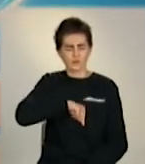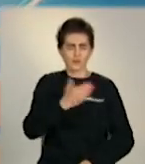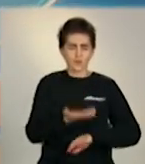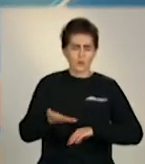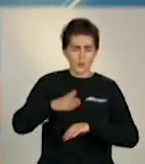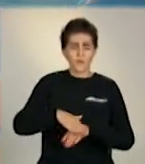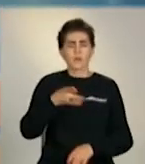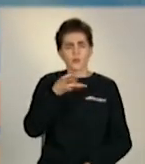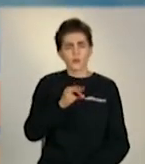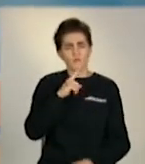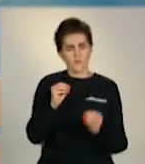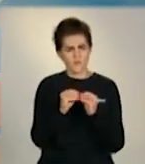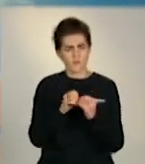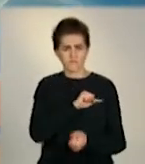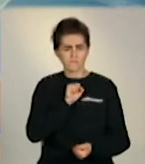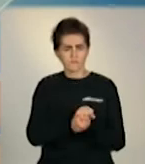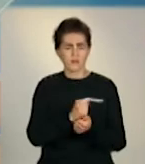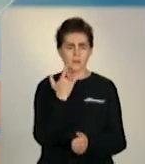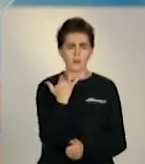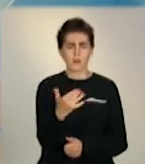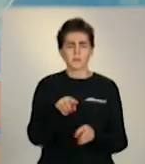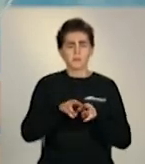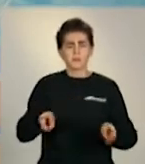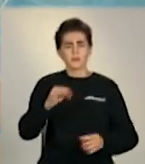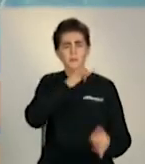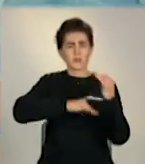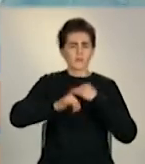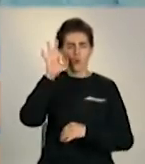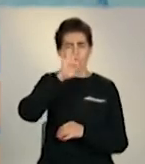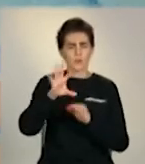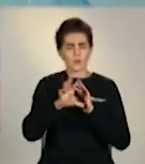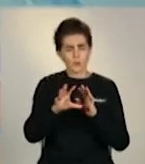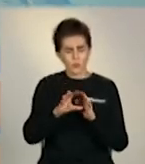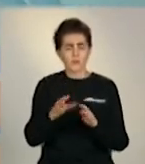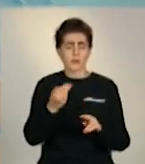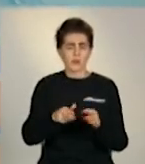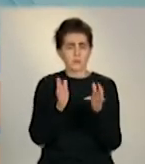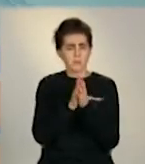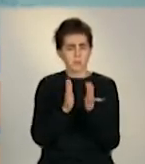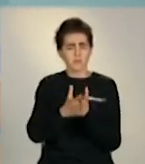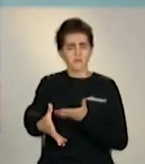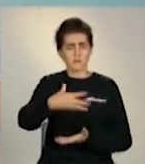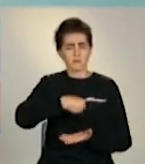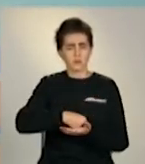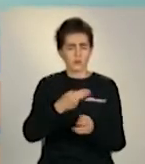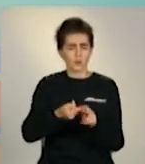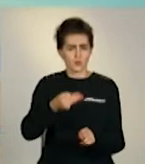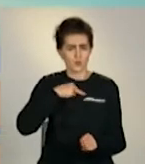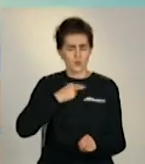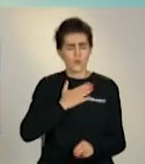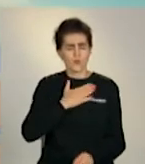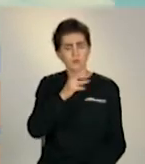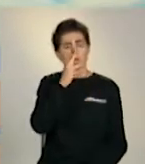на своєму, вимагають перемовини з міністром енергетики і хочуть, аби їм виплатили заборговану